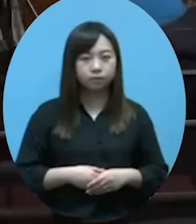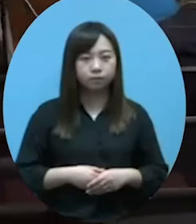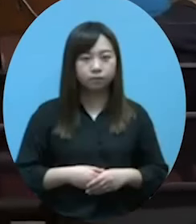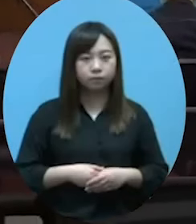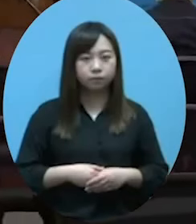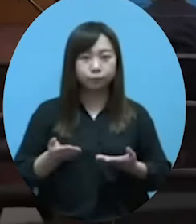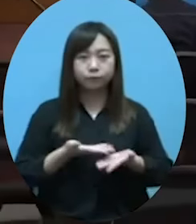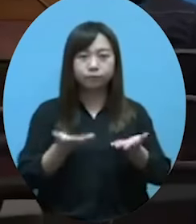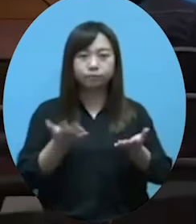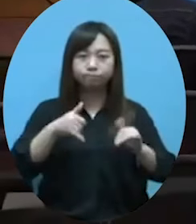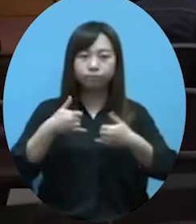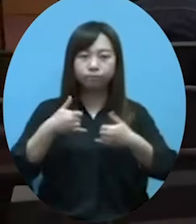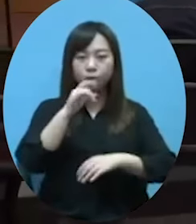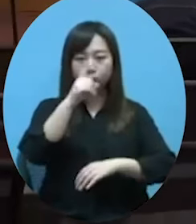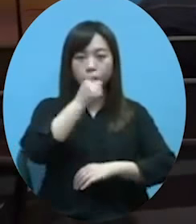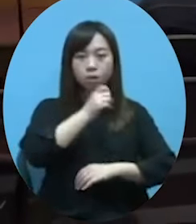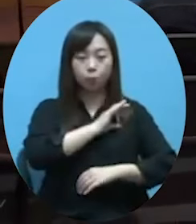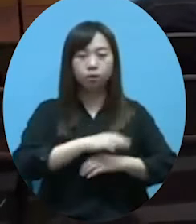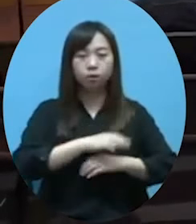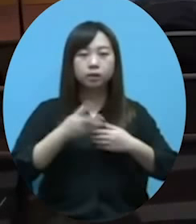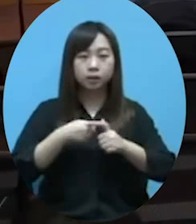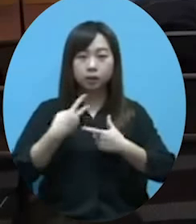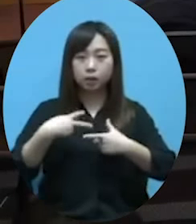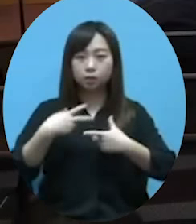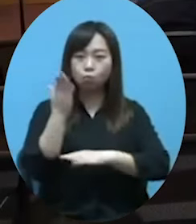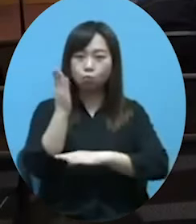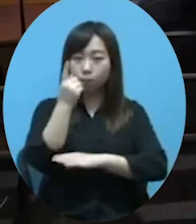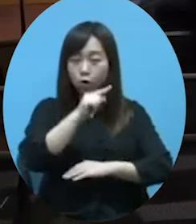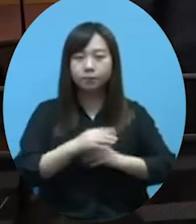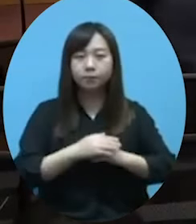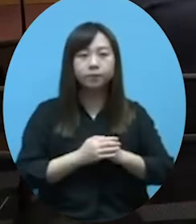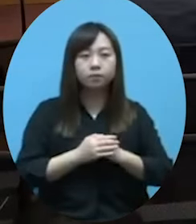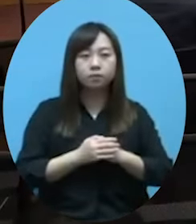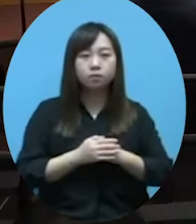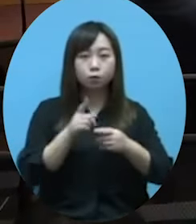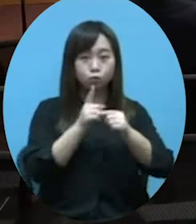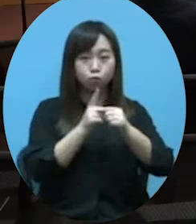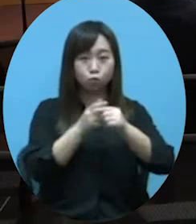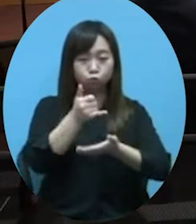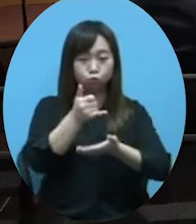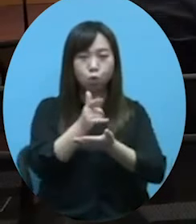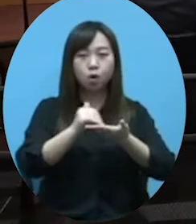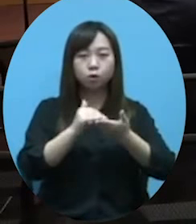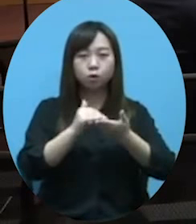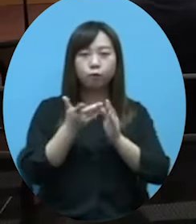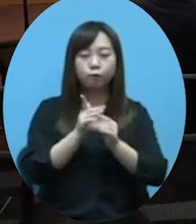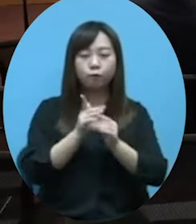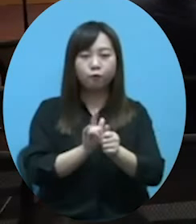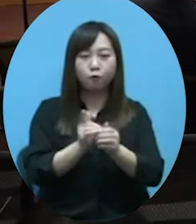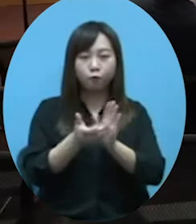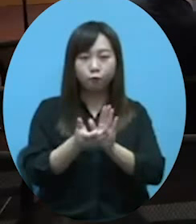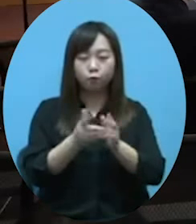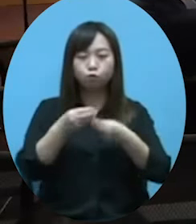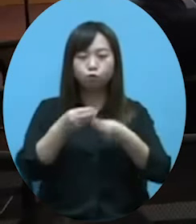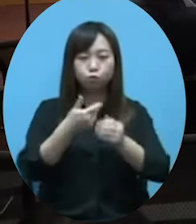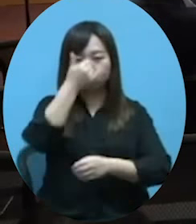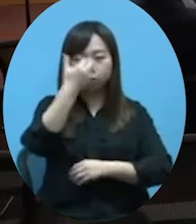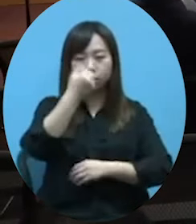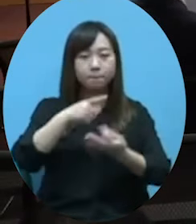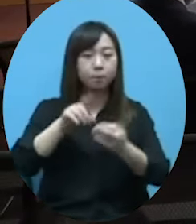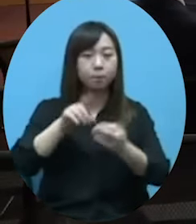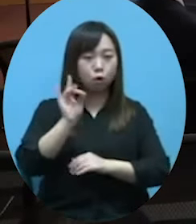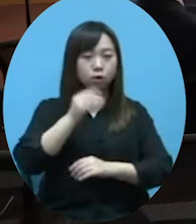歡迎各位出席今天的記者會歡迎首先介紹今天的講者中間的就是衛生署衛生服務中心傳染病處主任張